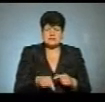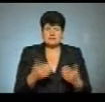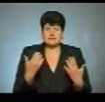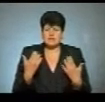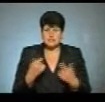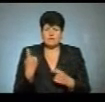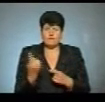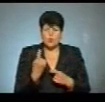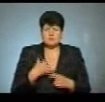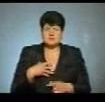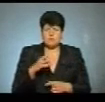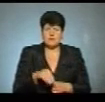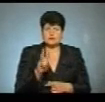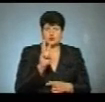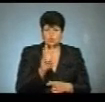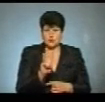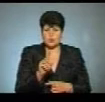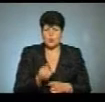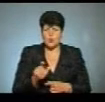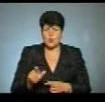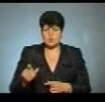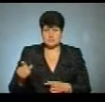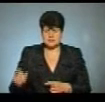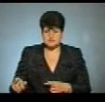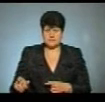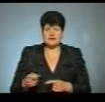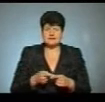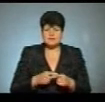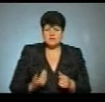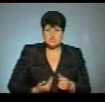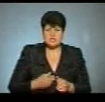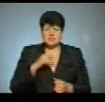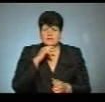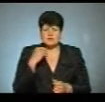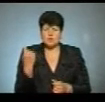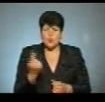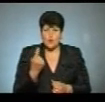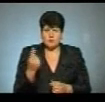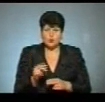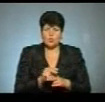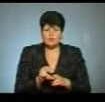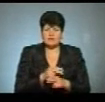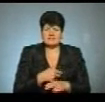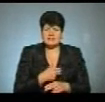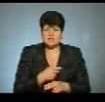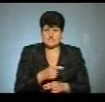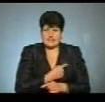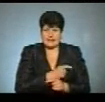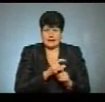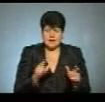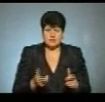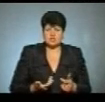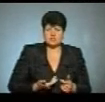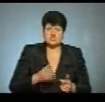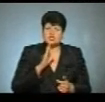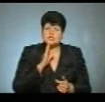області від коронавірусу померли 3 осіб, повідомив Володимир Паничев. Це жителька Чернівецької області, яку лікували в Заліщицькій лікарні,